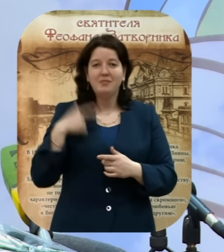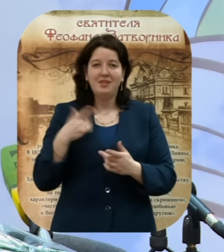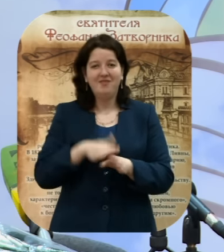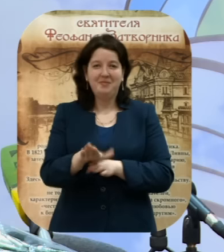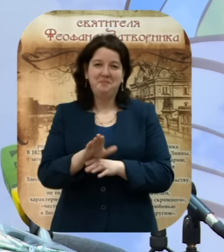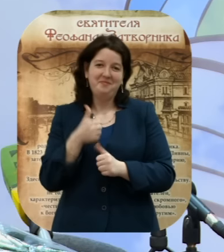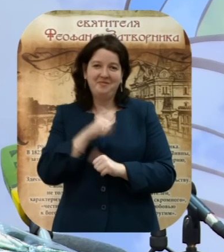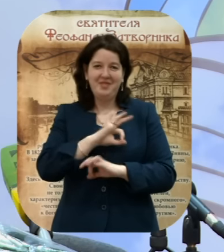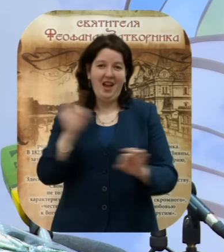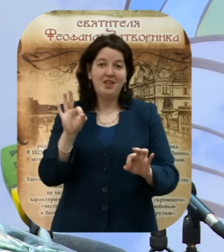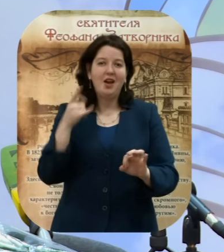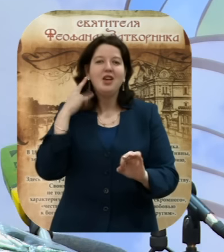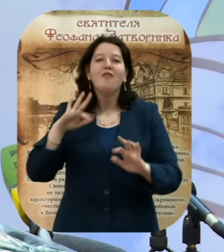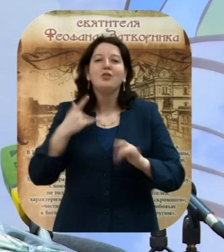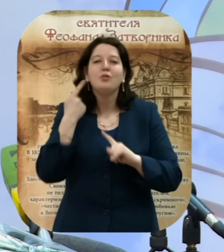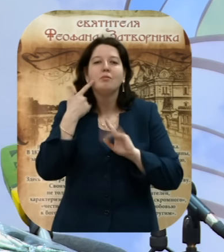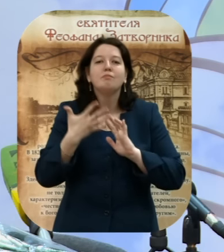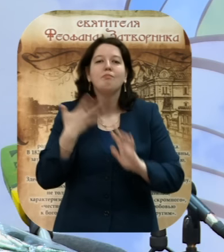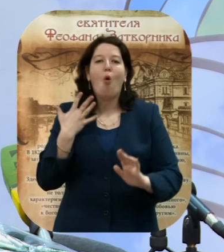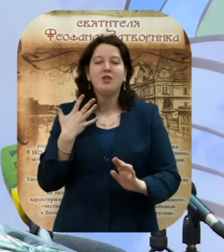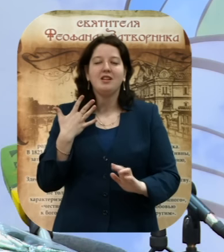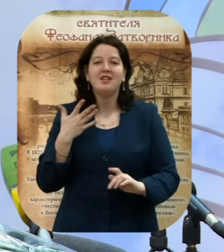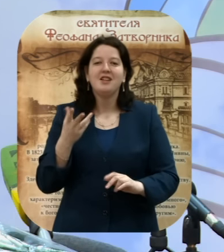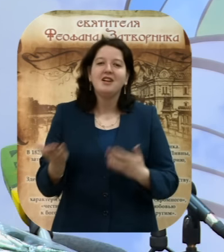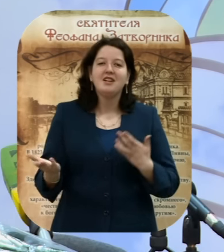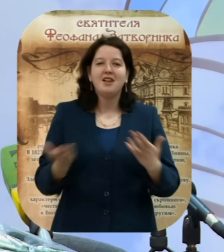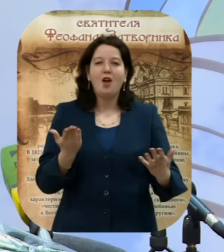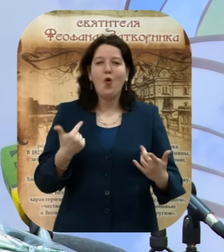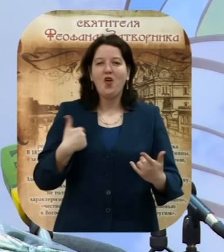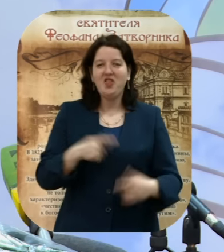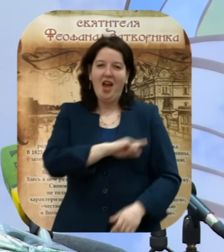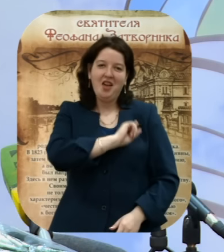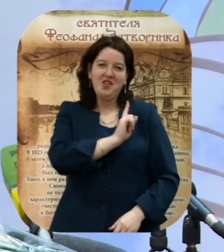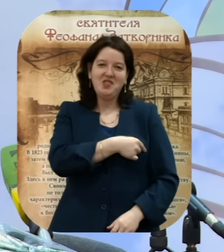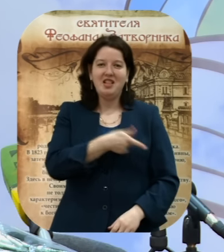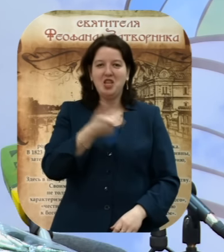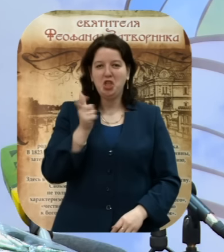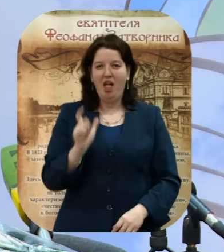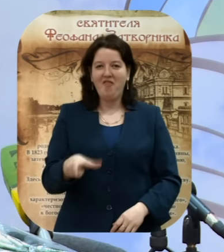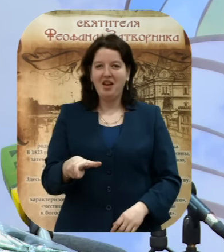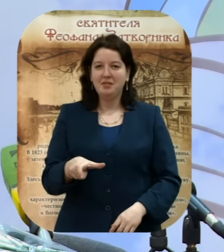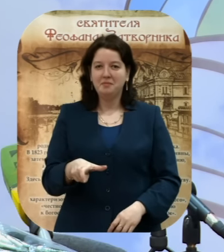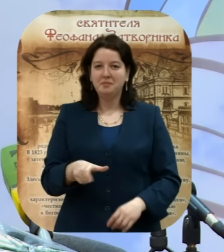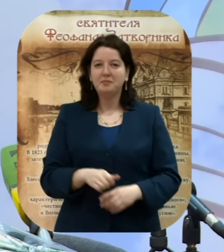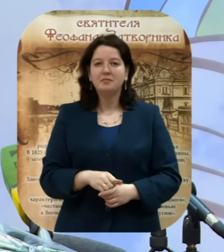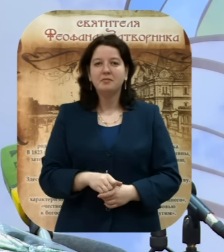Поднял и понял. Какой я сильный!